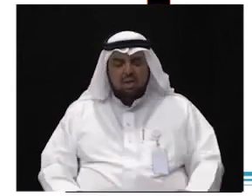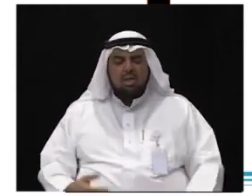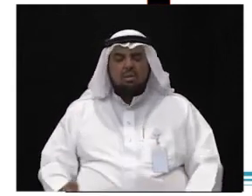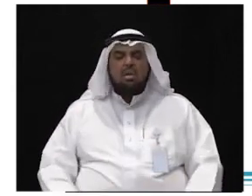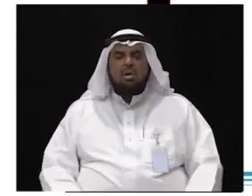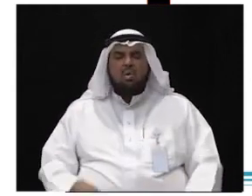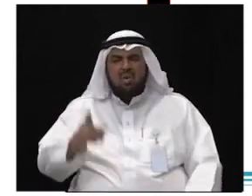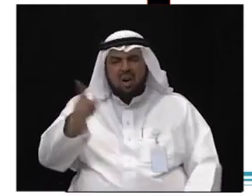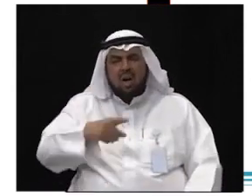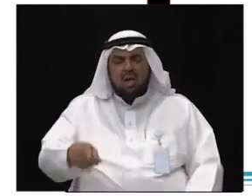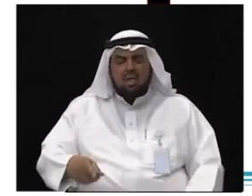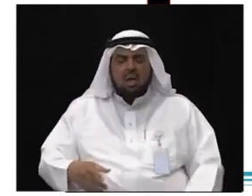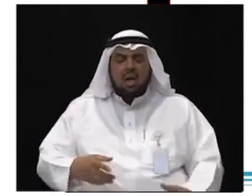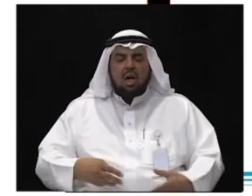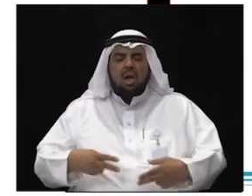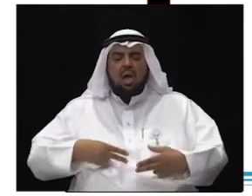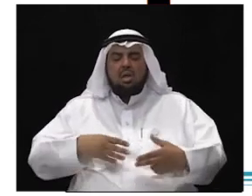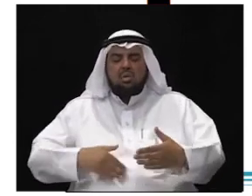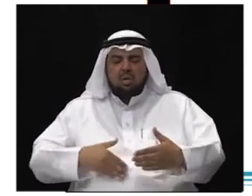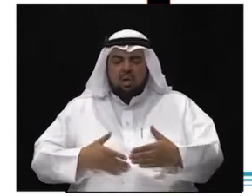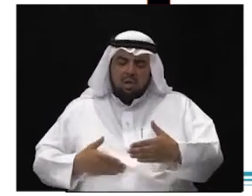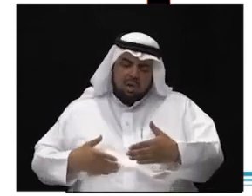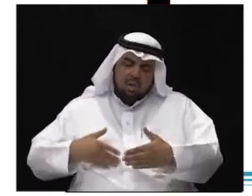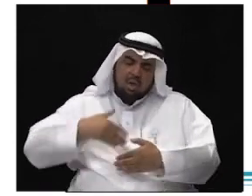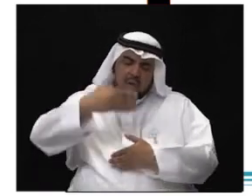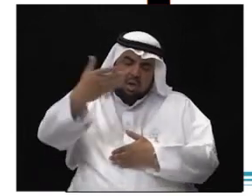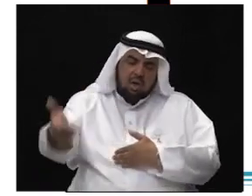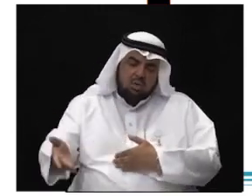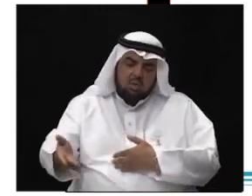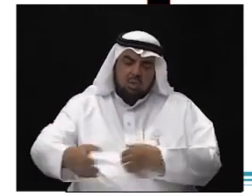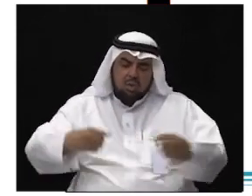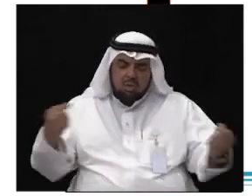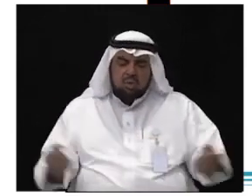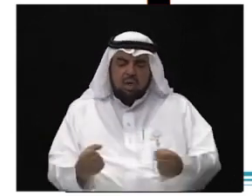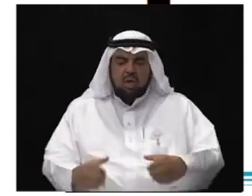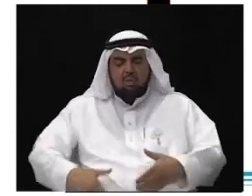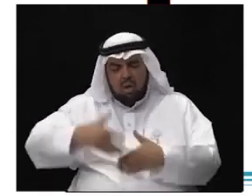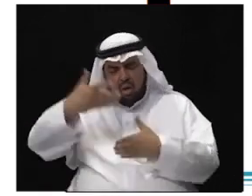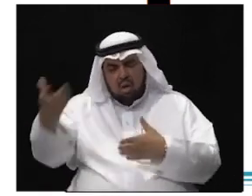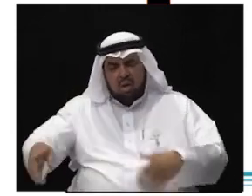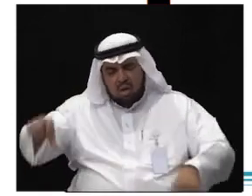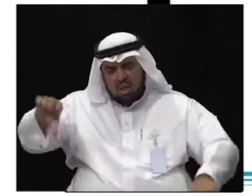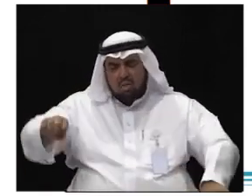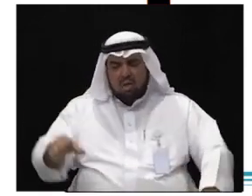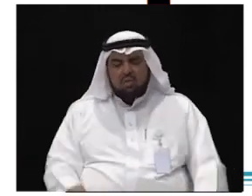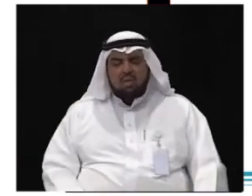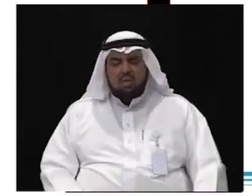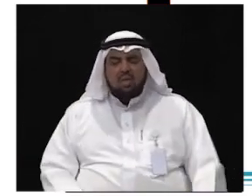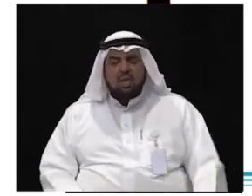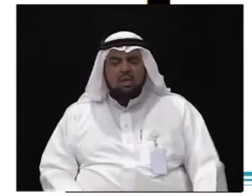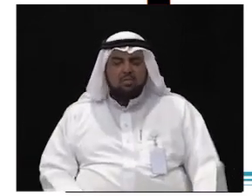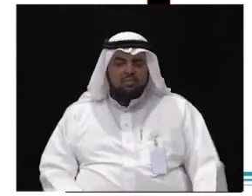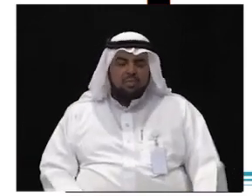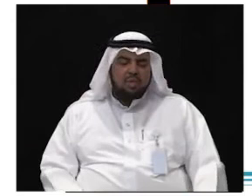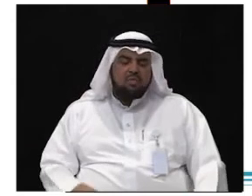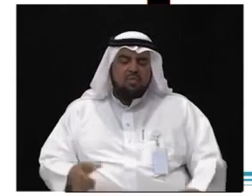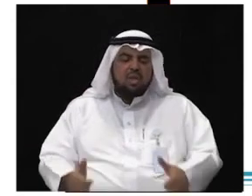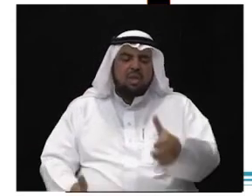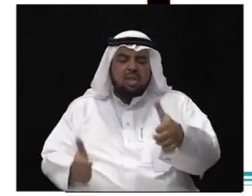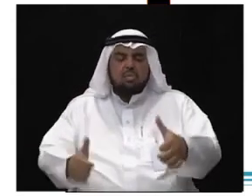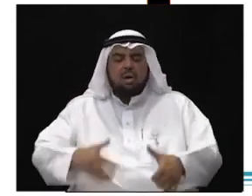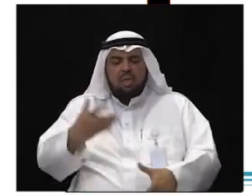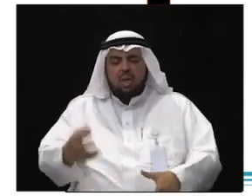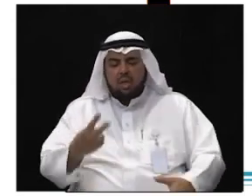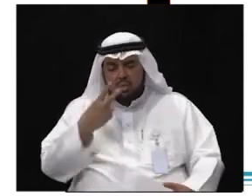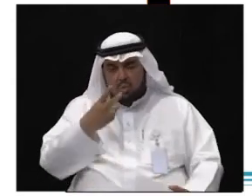تكون خاطئة فإننا نخرج عن المسار لننفذ التدريب العملي الذي أخفق فيه. أيضا يوجد اختبار آخر